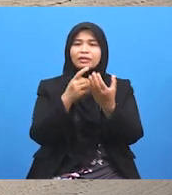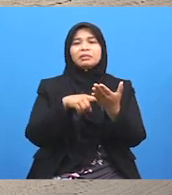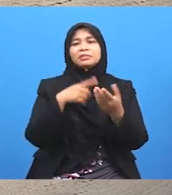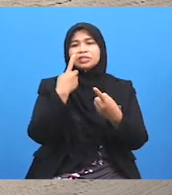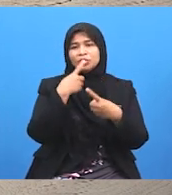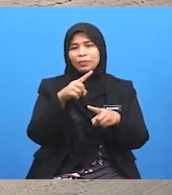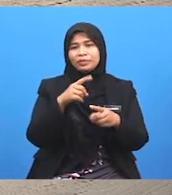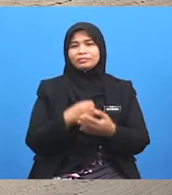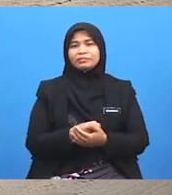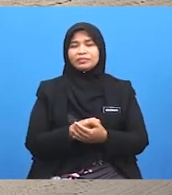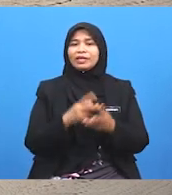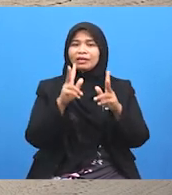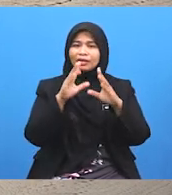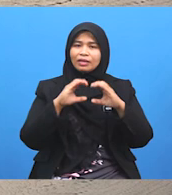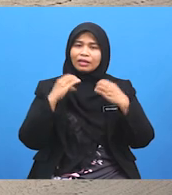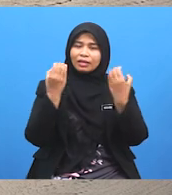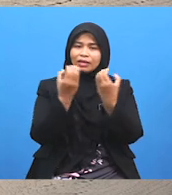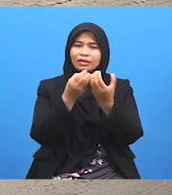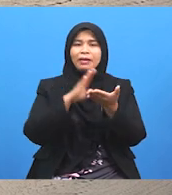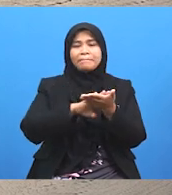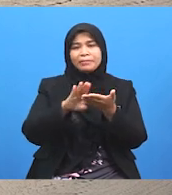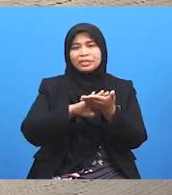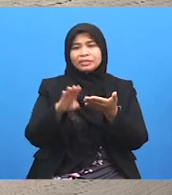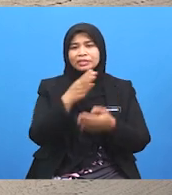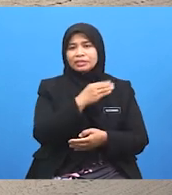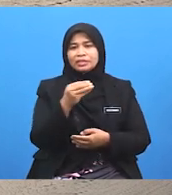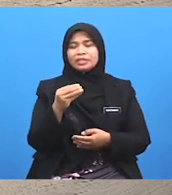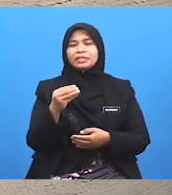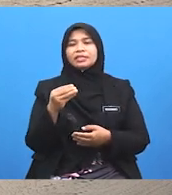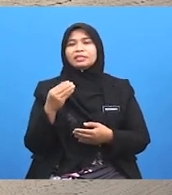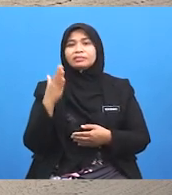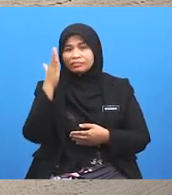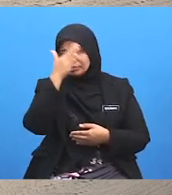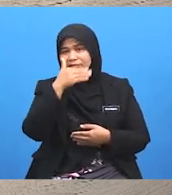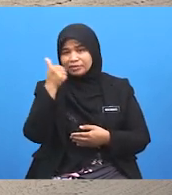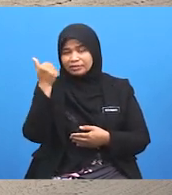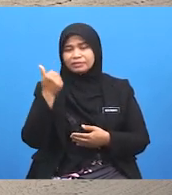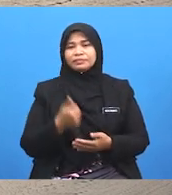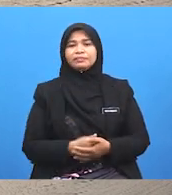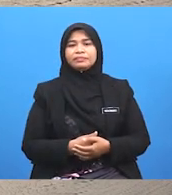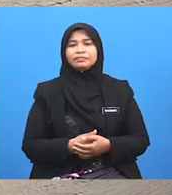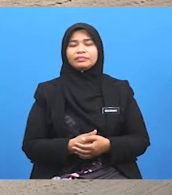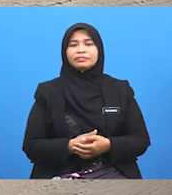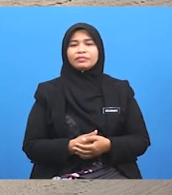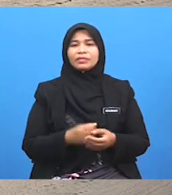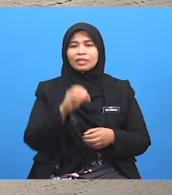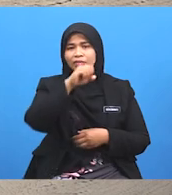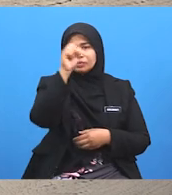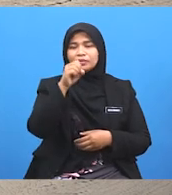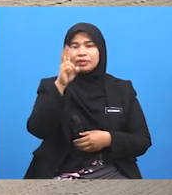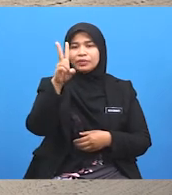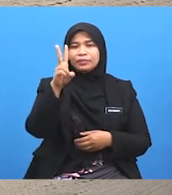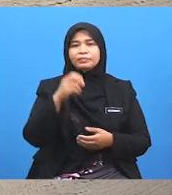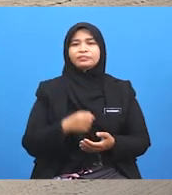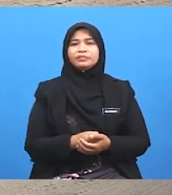Mira? Kelas bersih dan ceria, cikgu. Betul. Soalan nombor